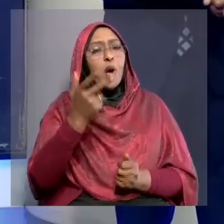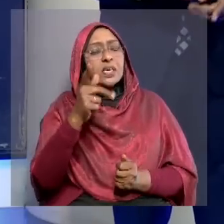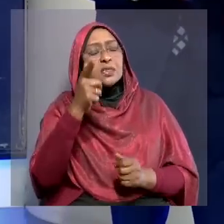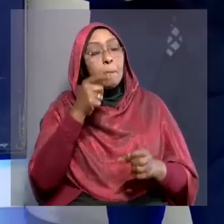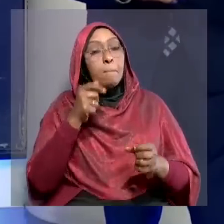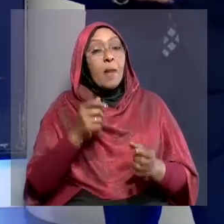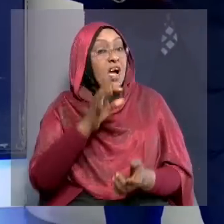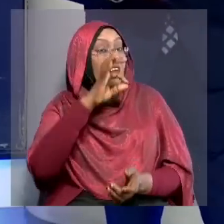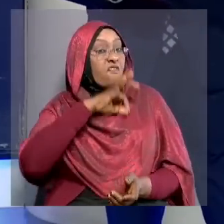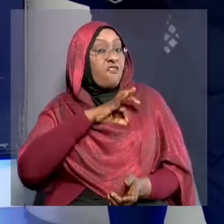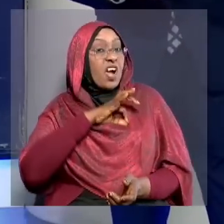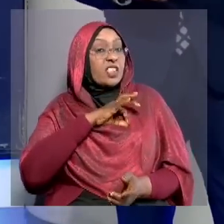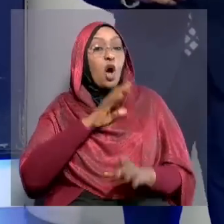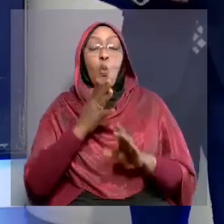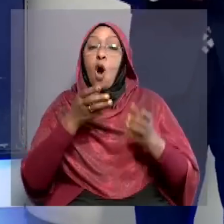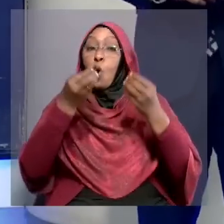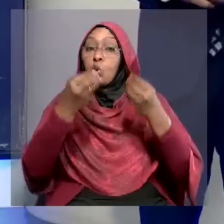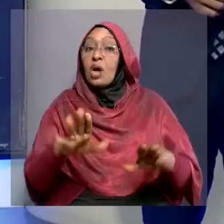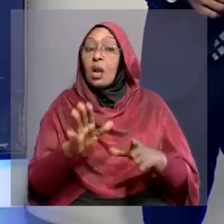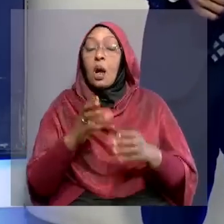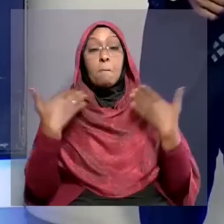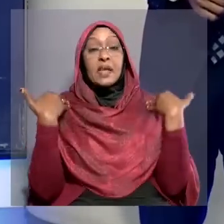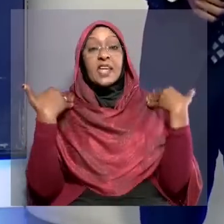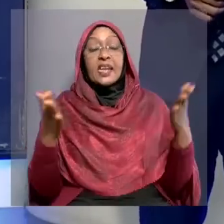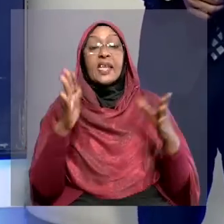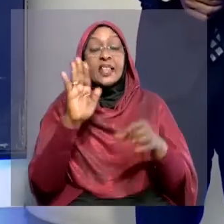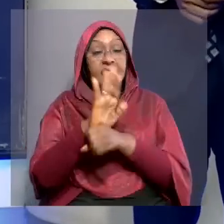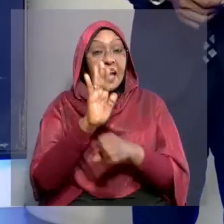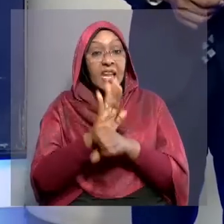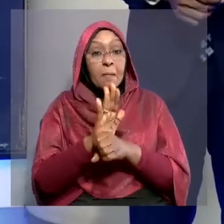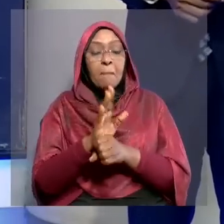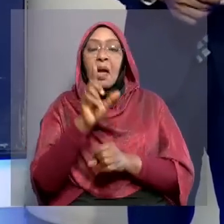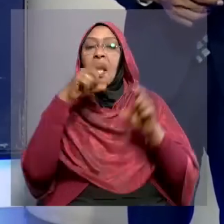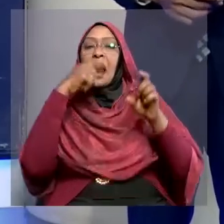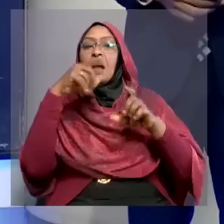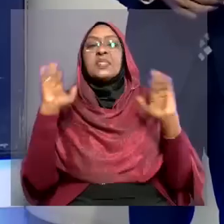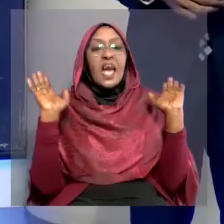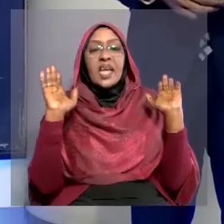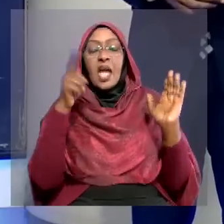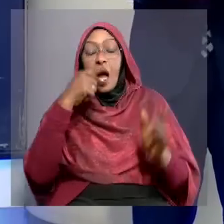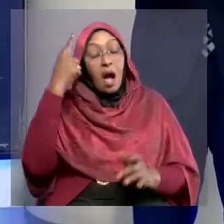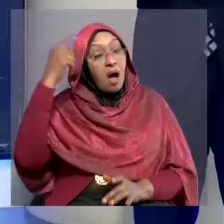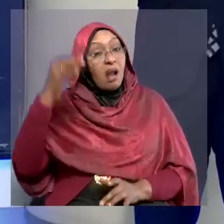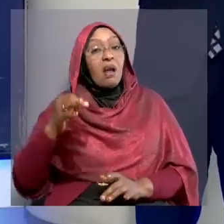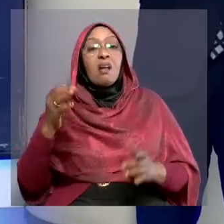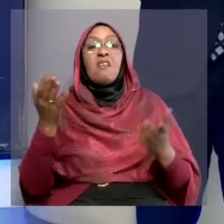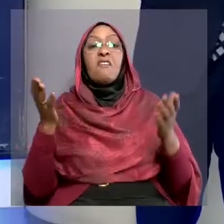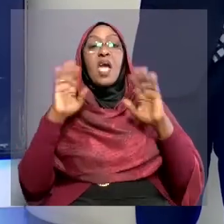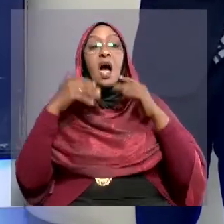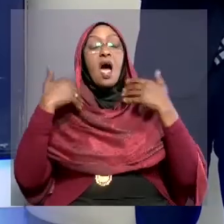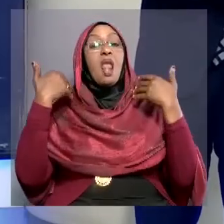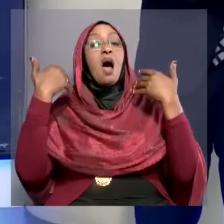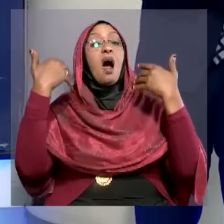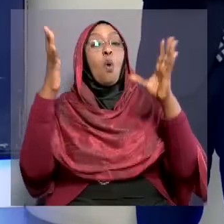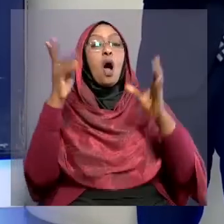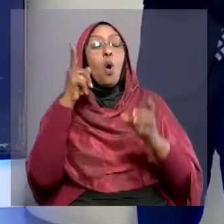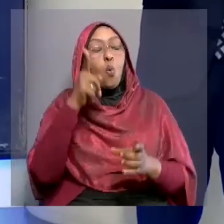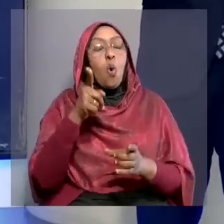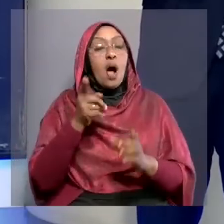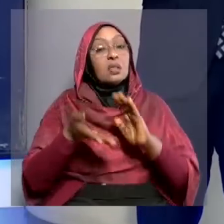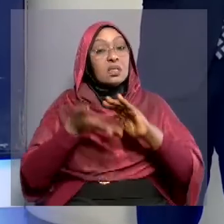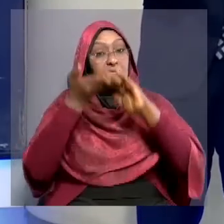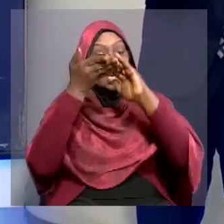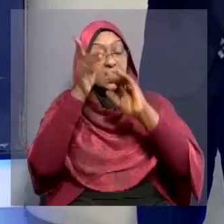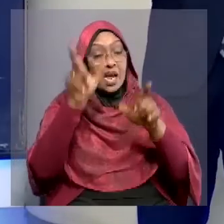وخسارة. وصارت مجانية التعليم شعارا بلا مضمون، وإلزاميته قرارا في الهواء، وتحسين أوضاع المعلمين